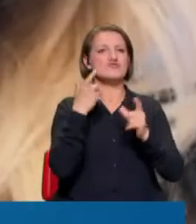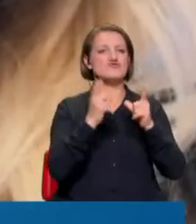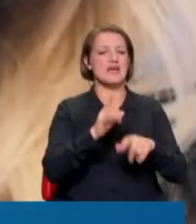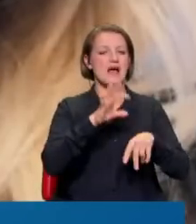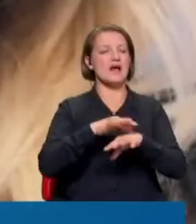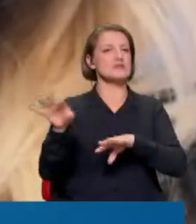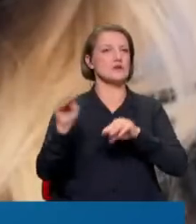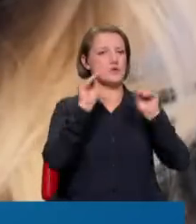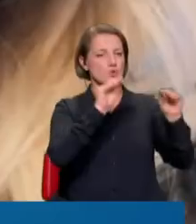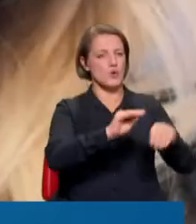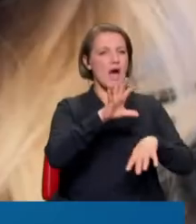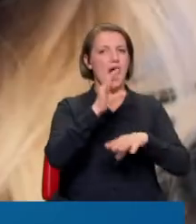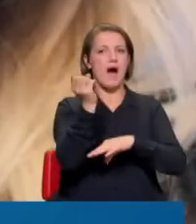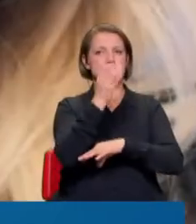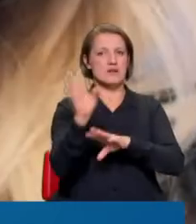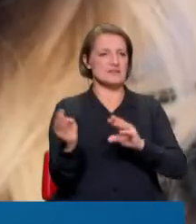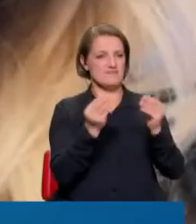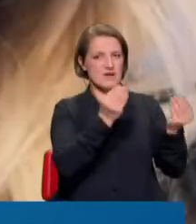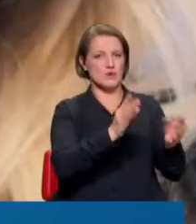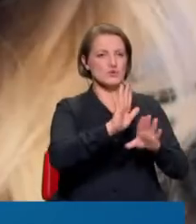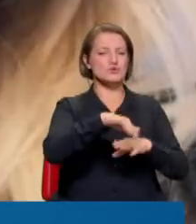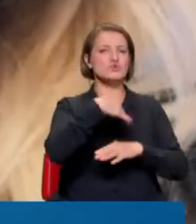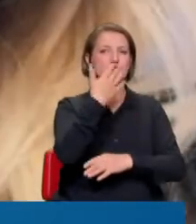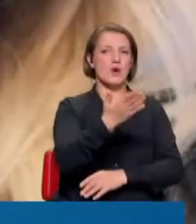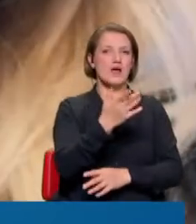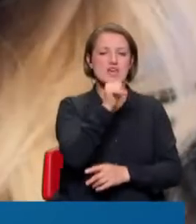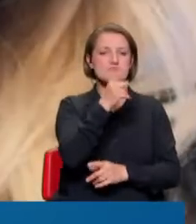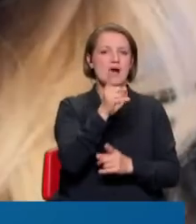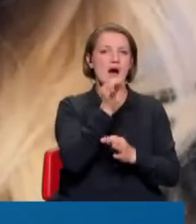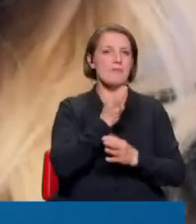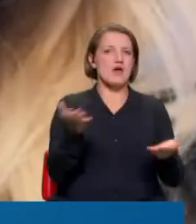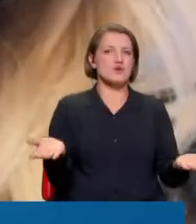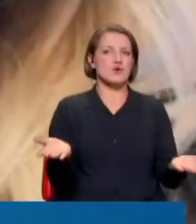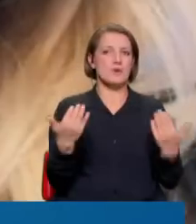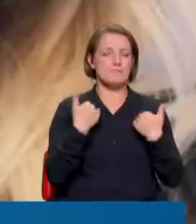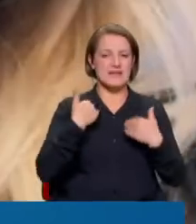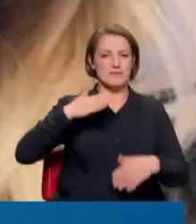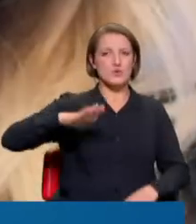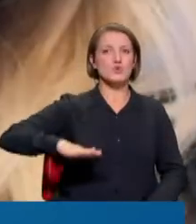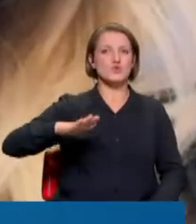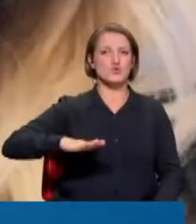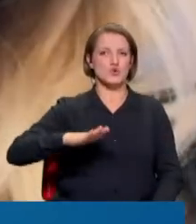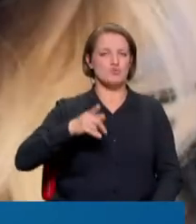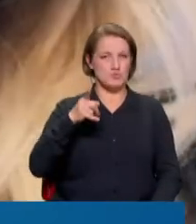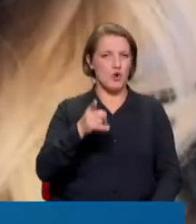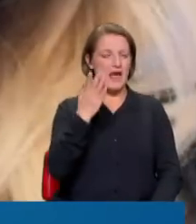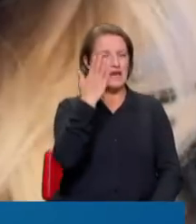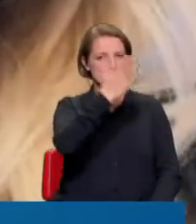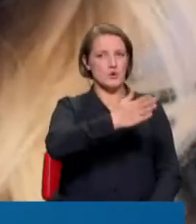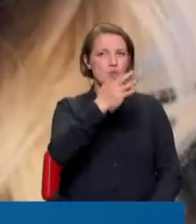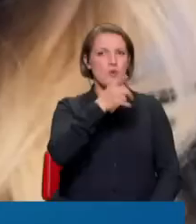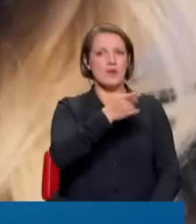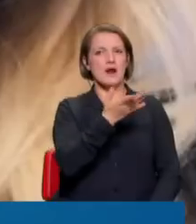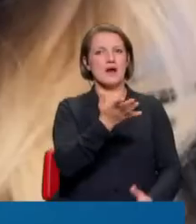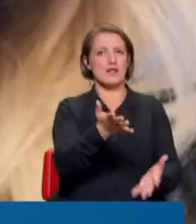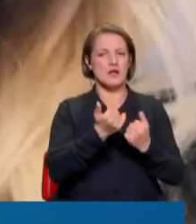götüreceğiz diyerek ambulansa teslim ediyoruz Daha sonrasında Hiçbir haber alamıyoruz Benim küçüğüm direkt oraya gidiyor Onlar